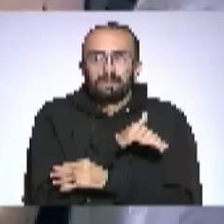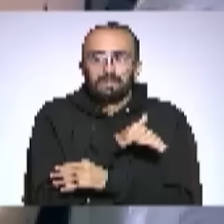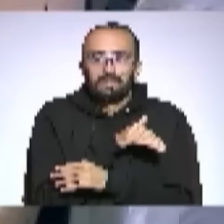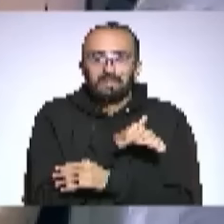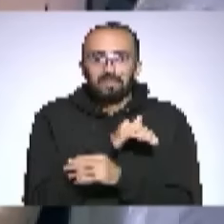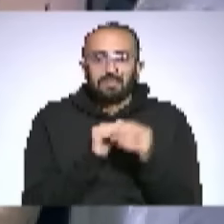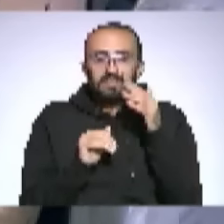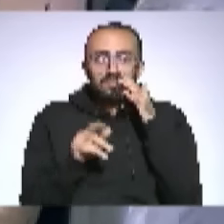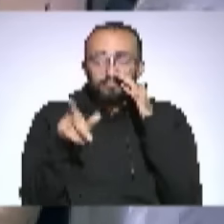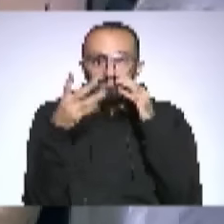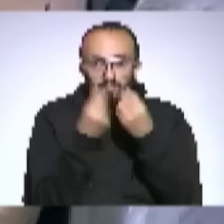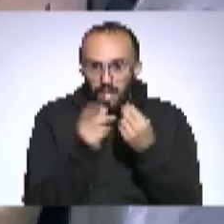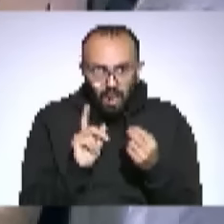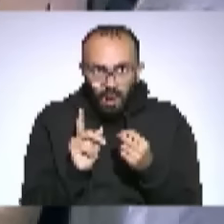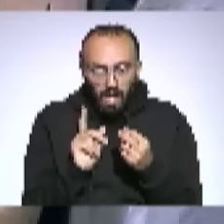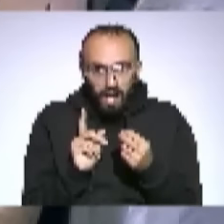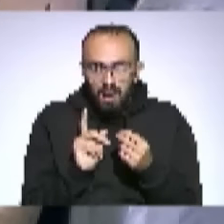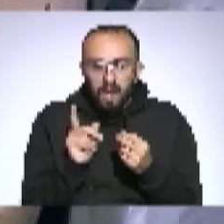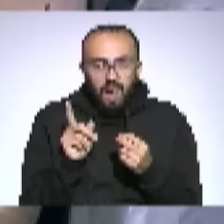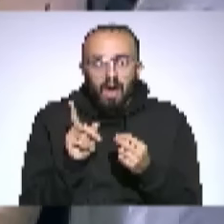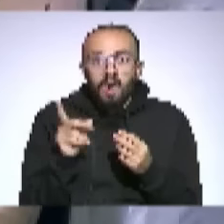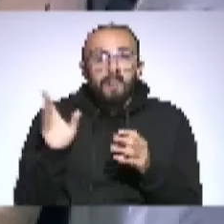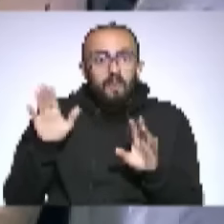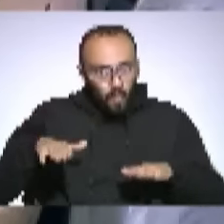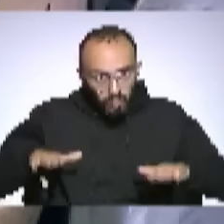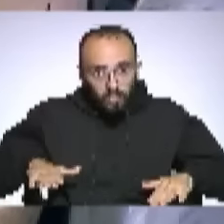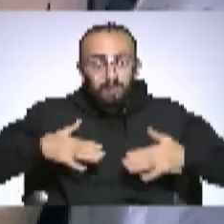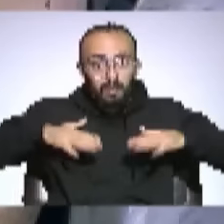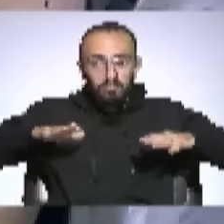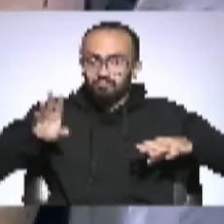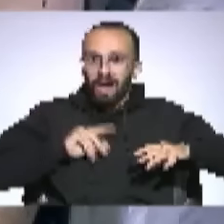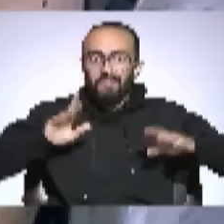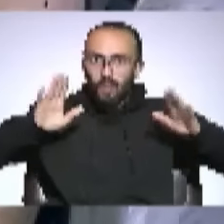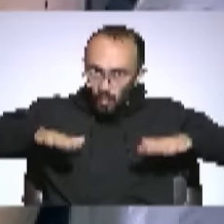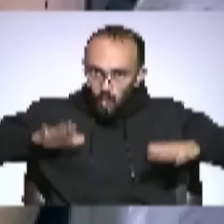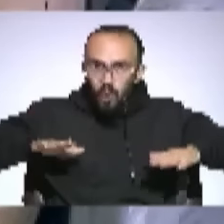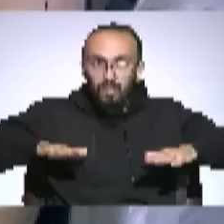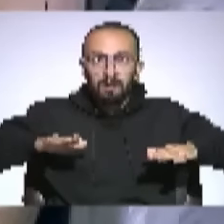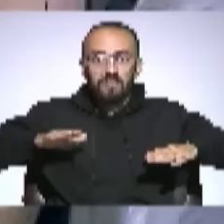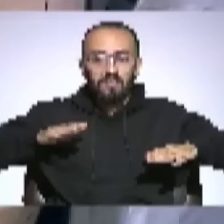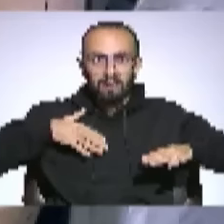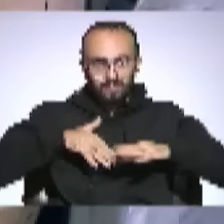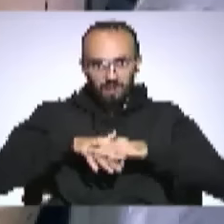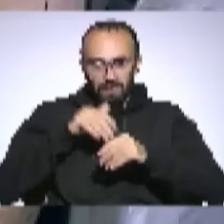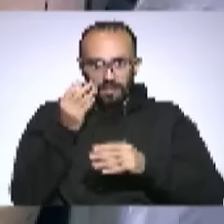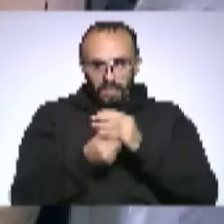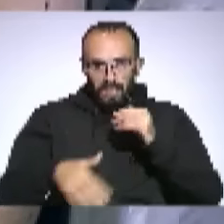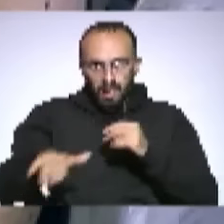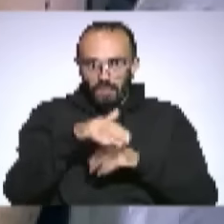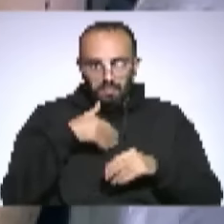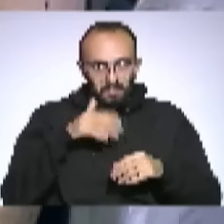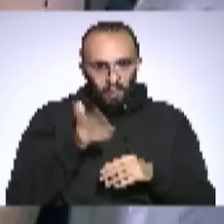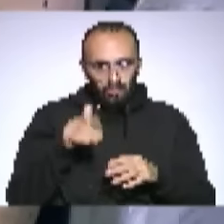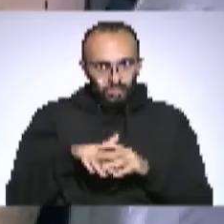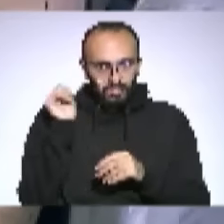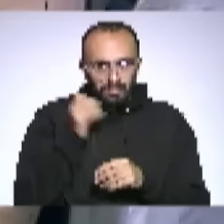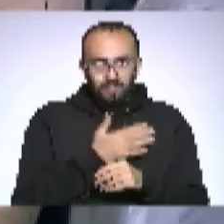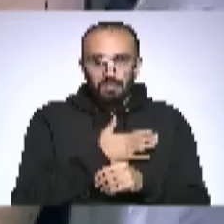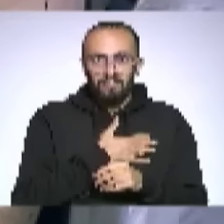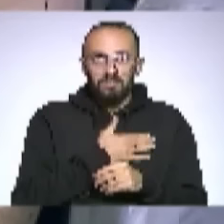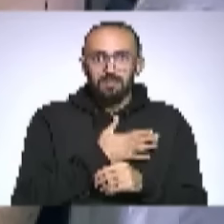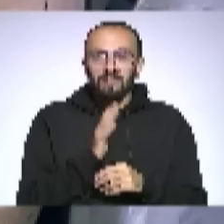معاك لا ما هم مش معايا ل هم موجودين ما فيش حاجه اسمها مش معايا انا ماقدرش استغنى عن عن عن العيال